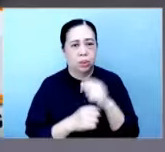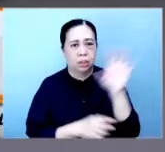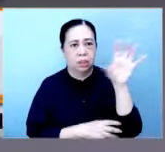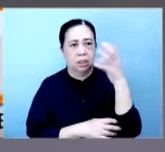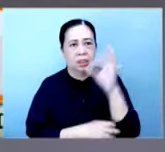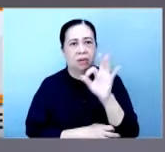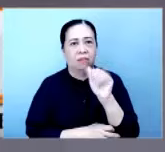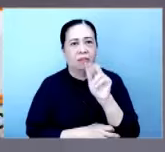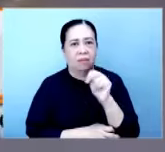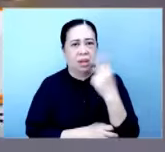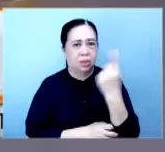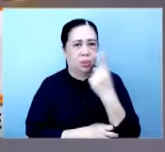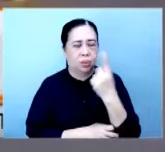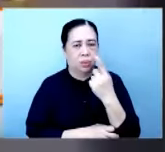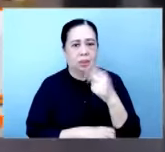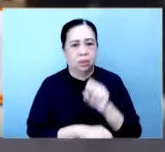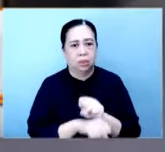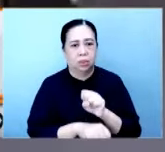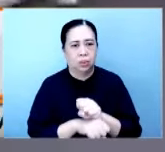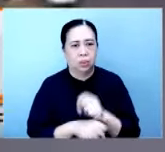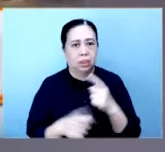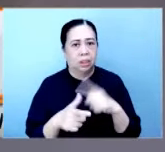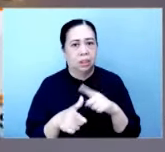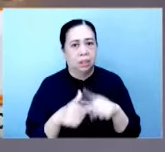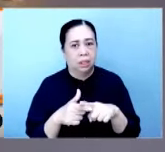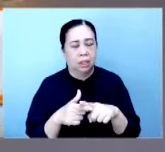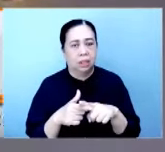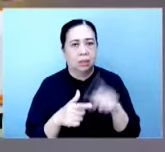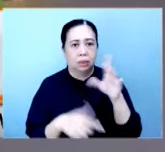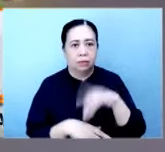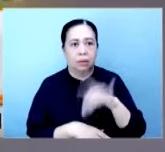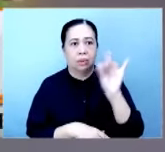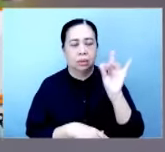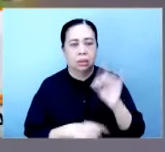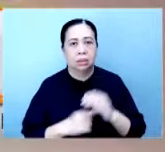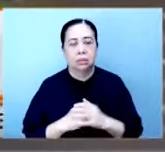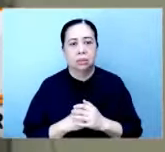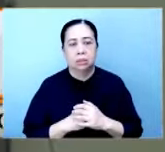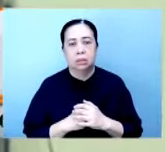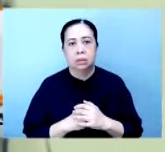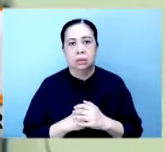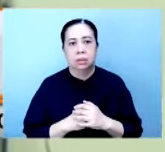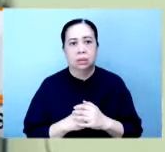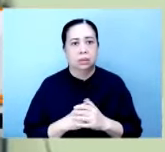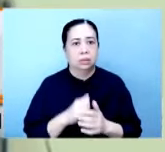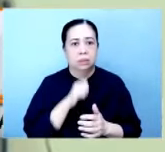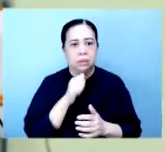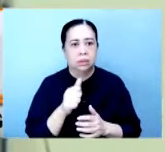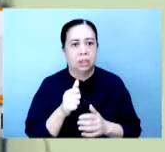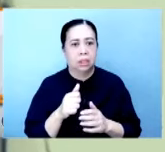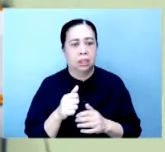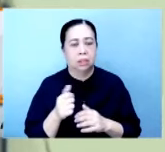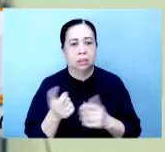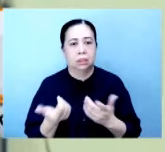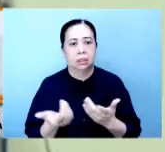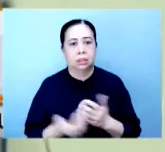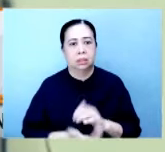ang nag-function. And then we found out na hindi pala nakapag-rest